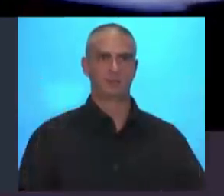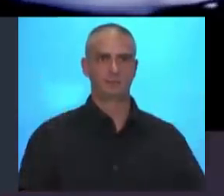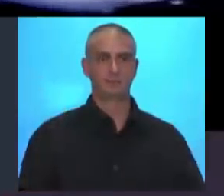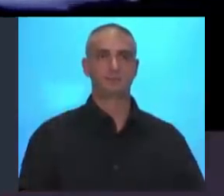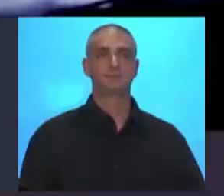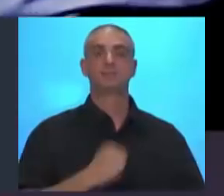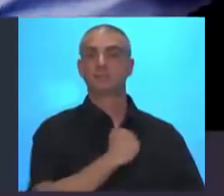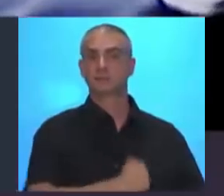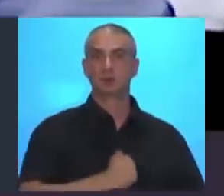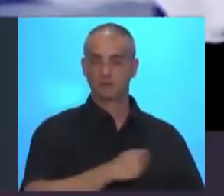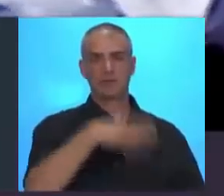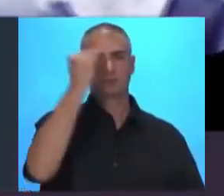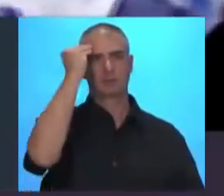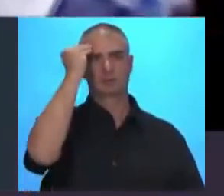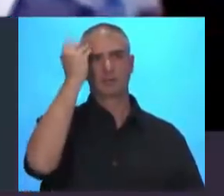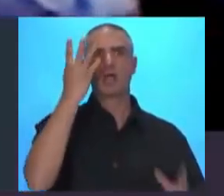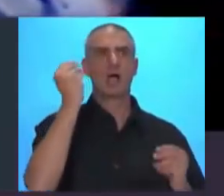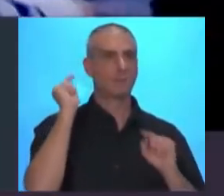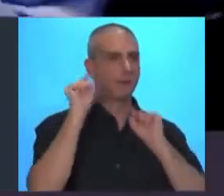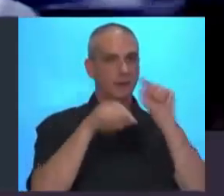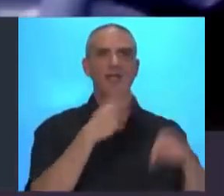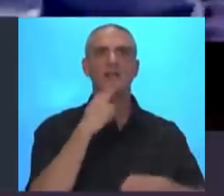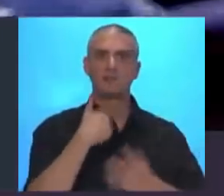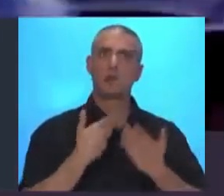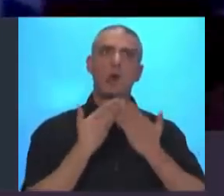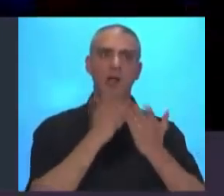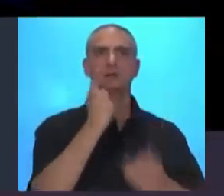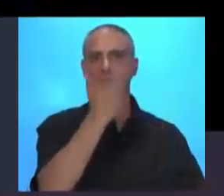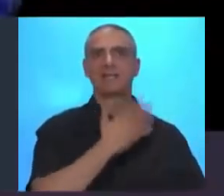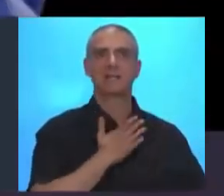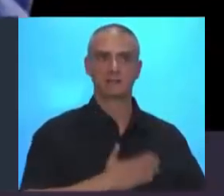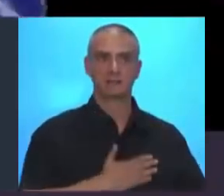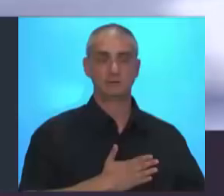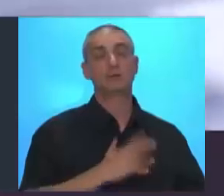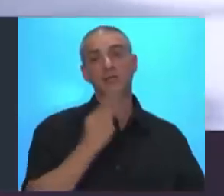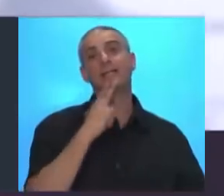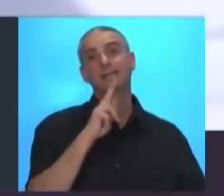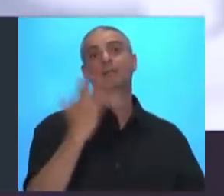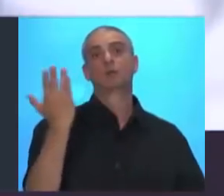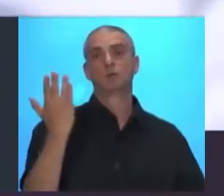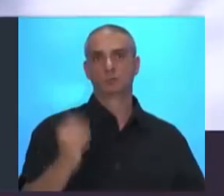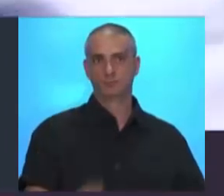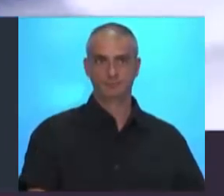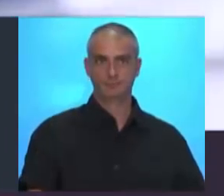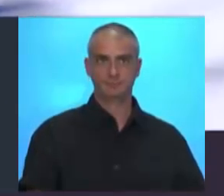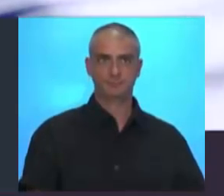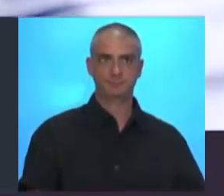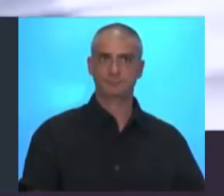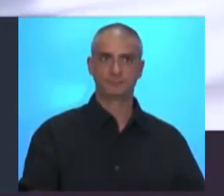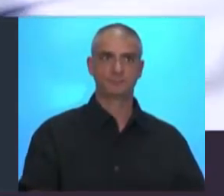בשבעה היא נזכרת, רבים הבטיחו לעזרה לכשתרצה, אז הבטיחו.